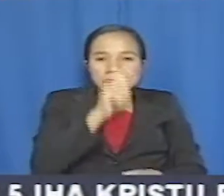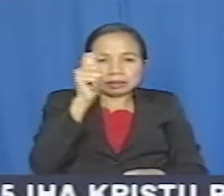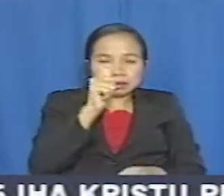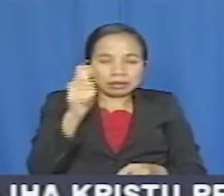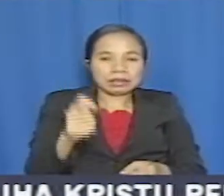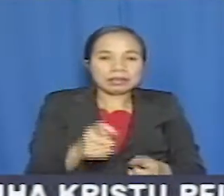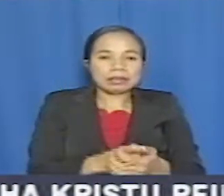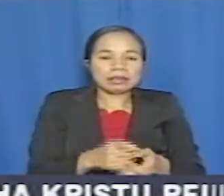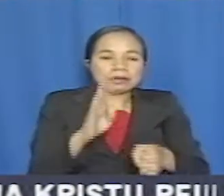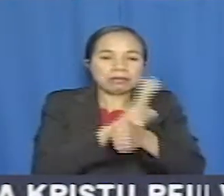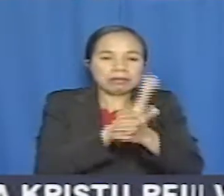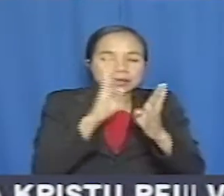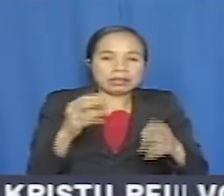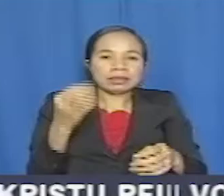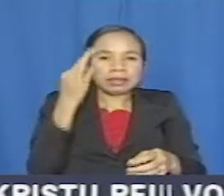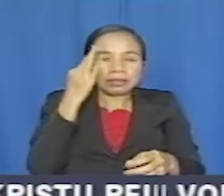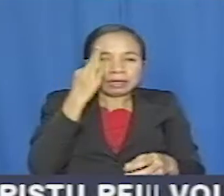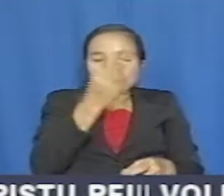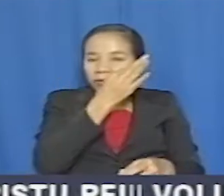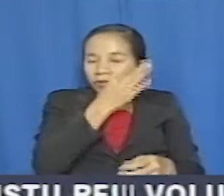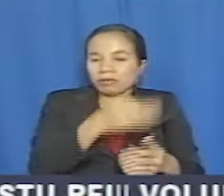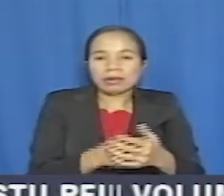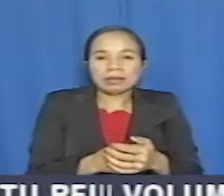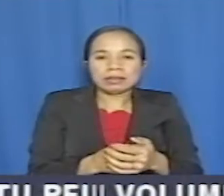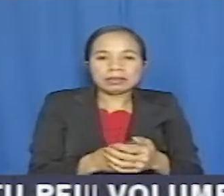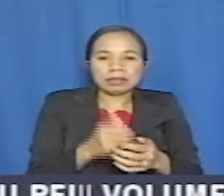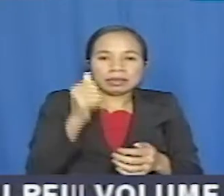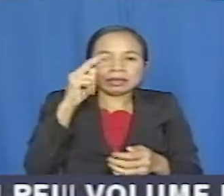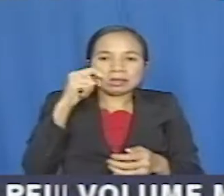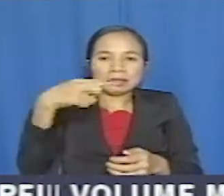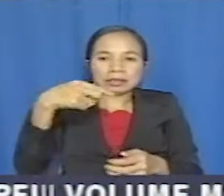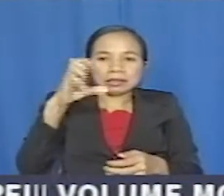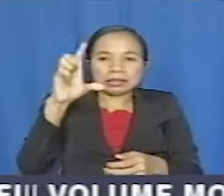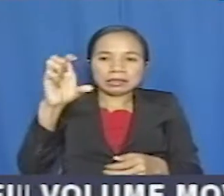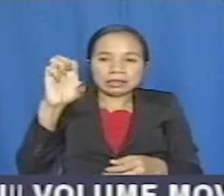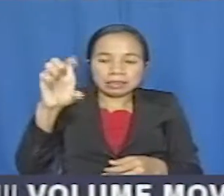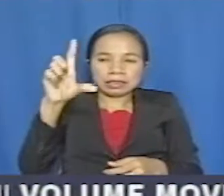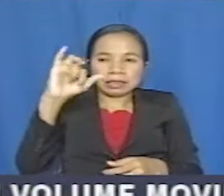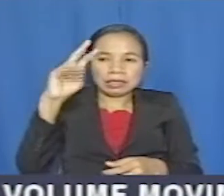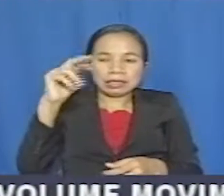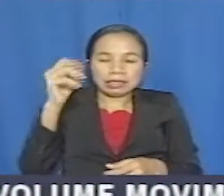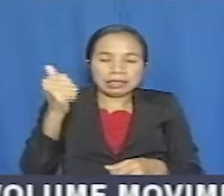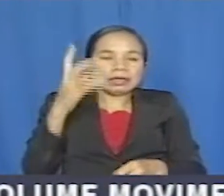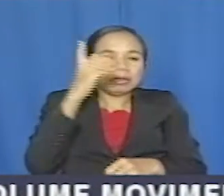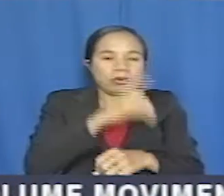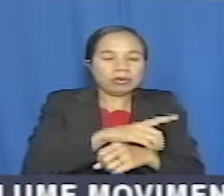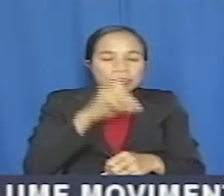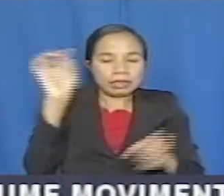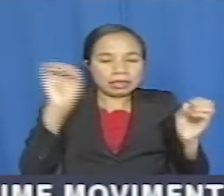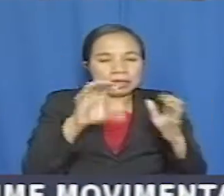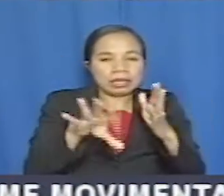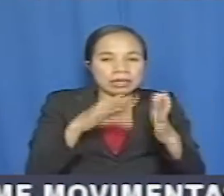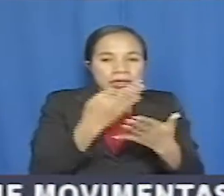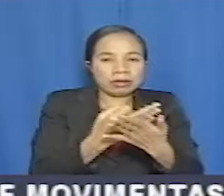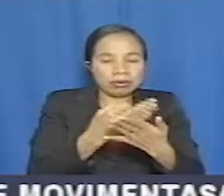Terça-feira ne vendedor ai fuang natural Ialita Store, Angelina Monteiro Hateteng, lorong ida la hetan rendimento, tamba